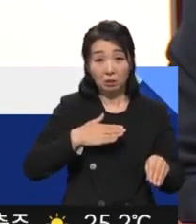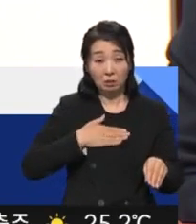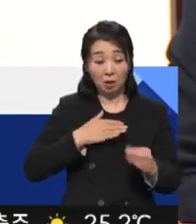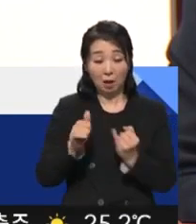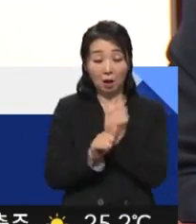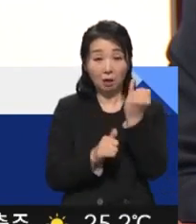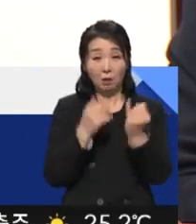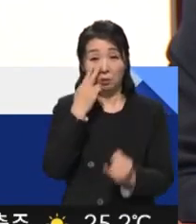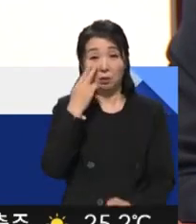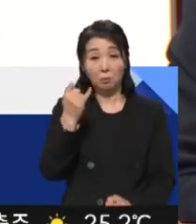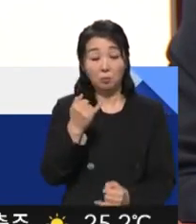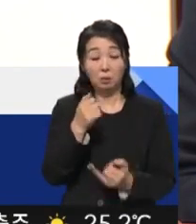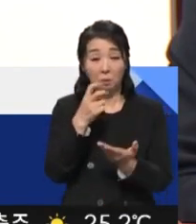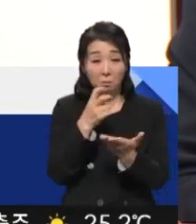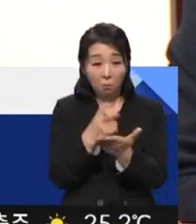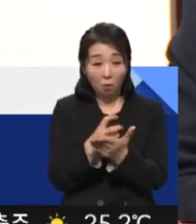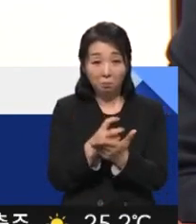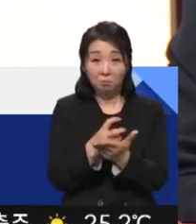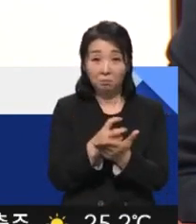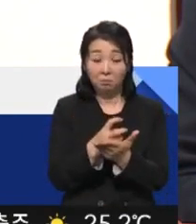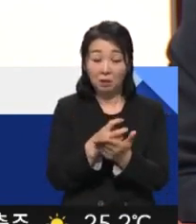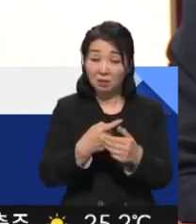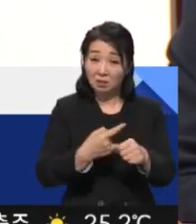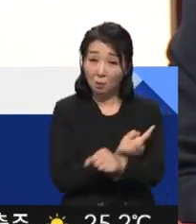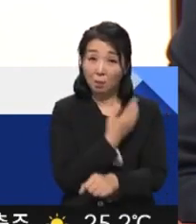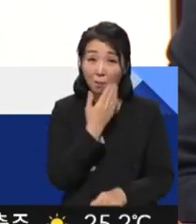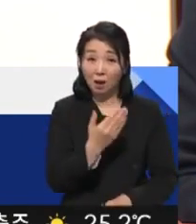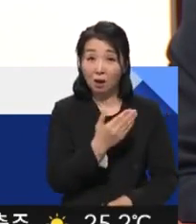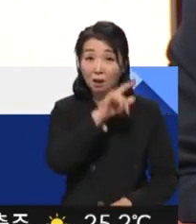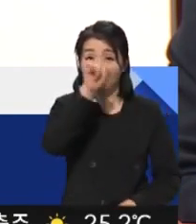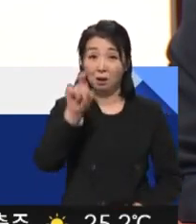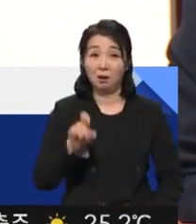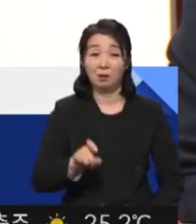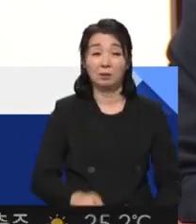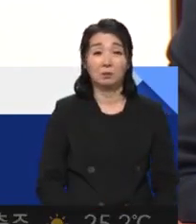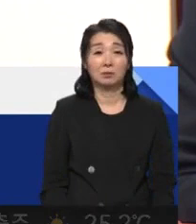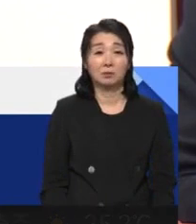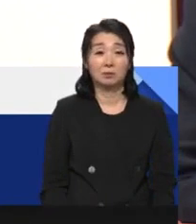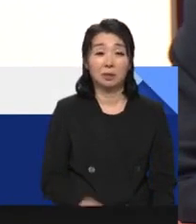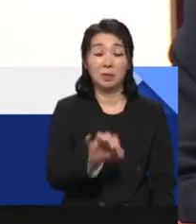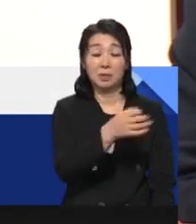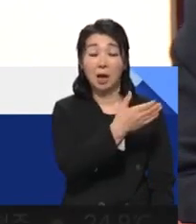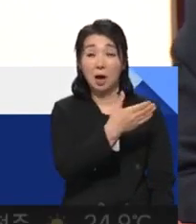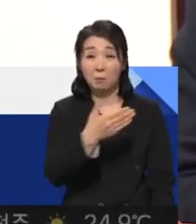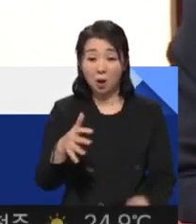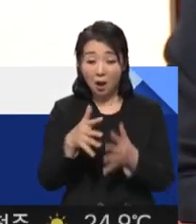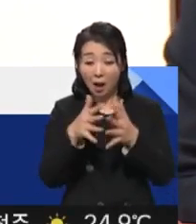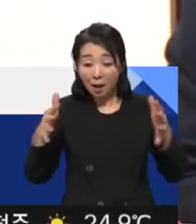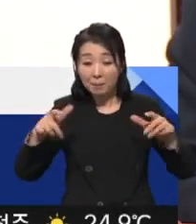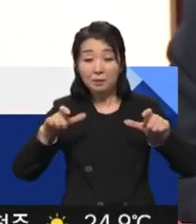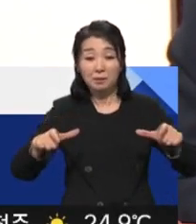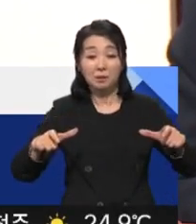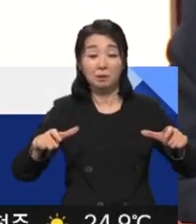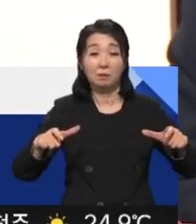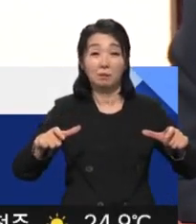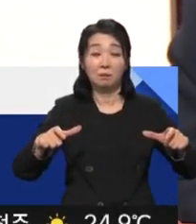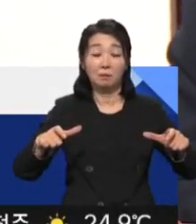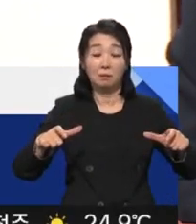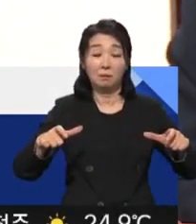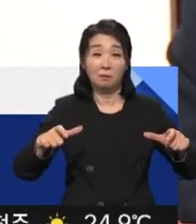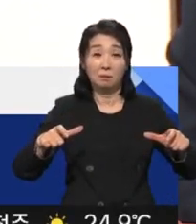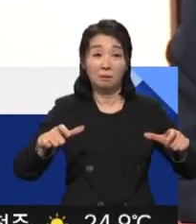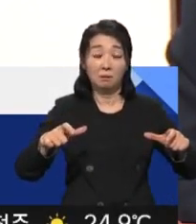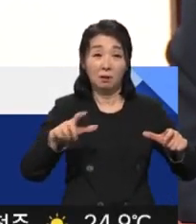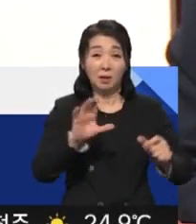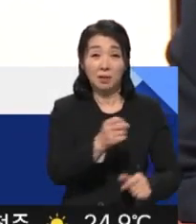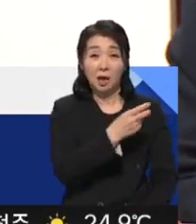법 앞에서 예외인가라고 묻지 않을 수 없습니다. 양평 공흥지구가 양평